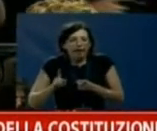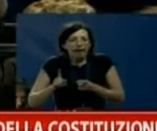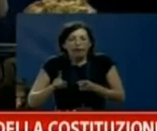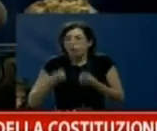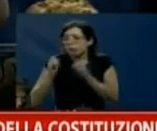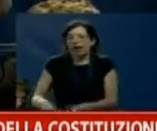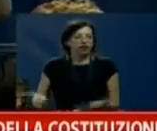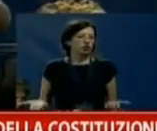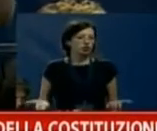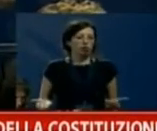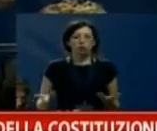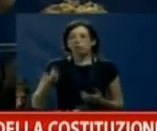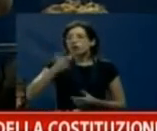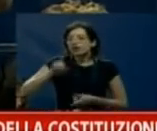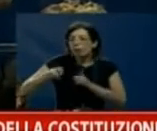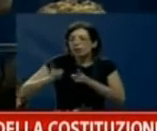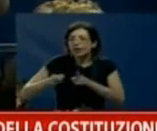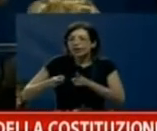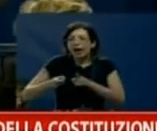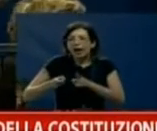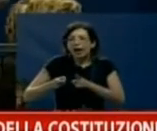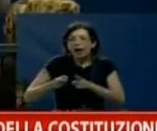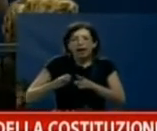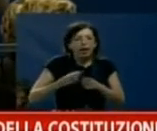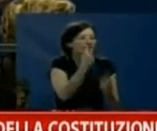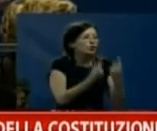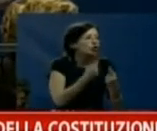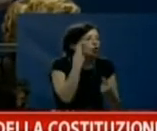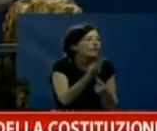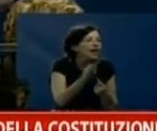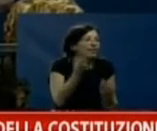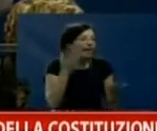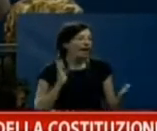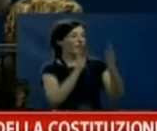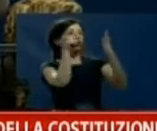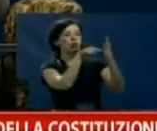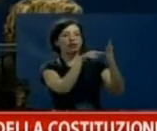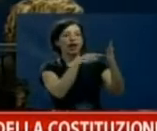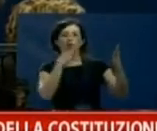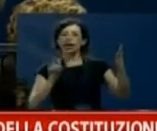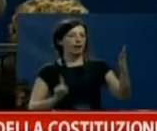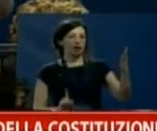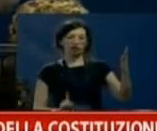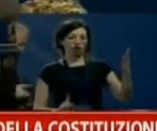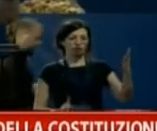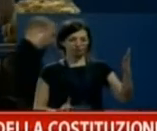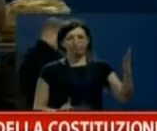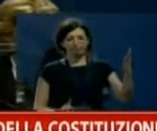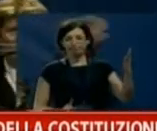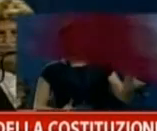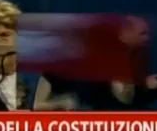di affrontare le questioni, scarica sulla Costituzione responsabilità che sono sue,